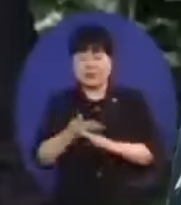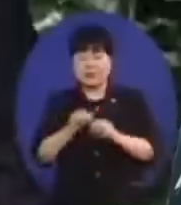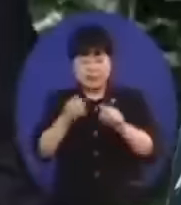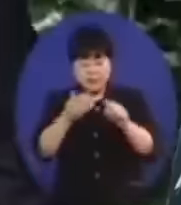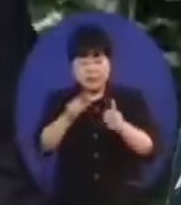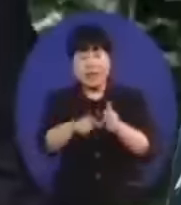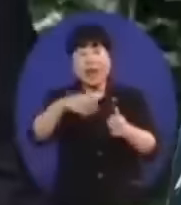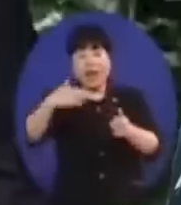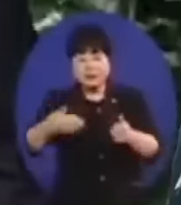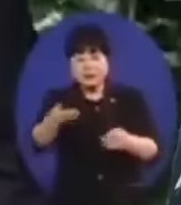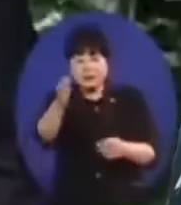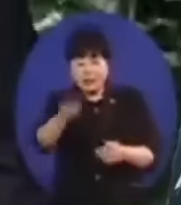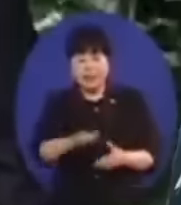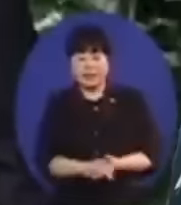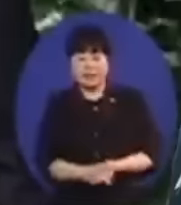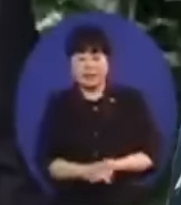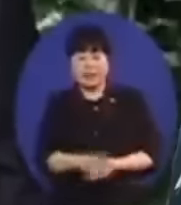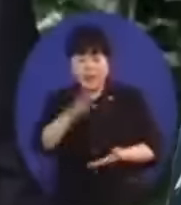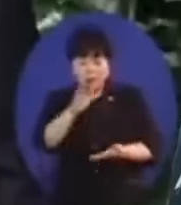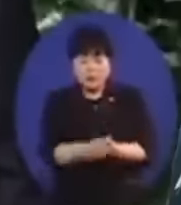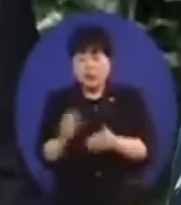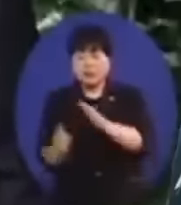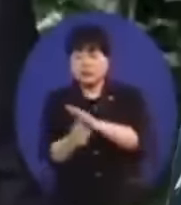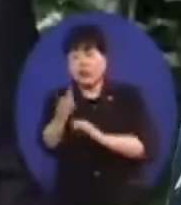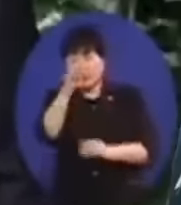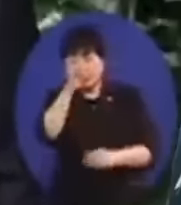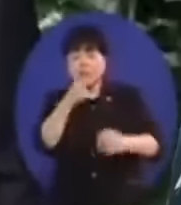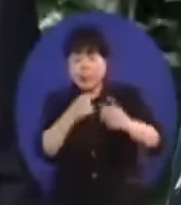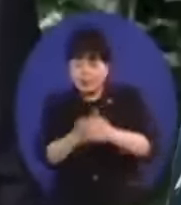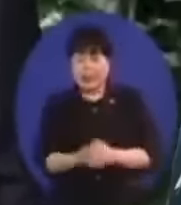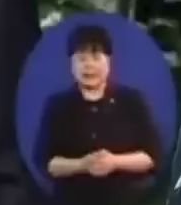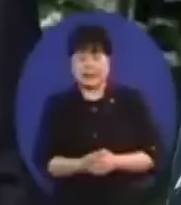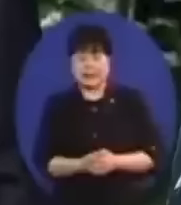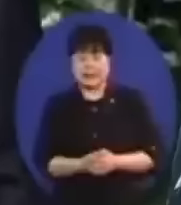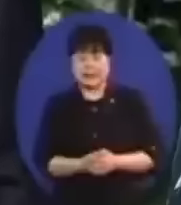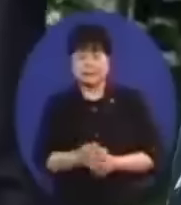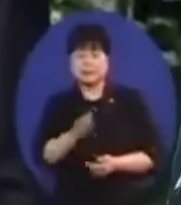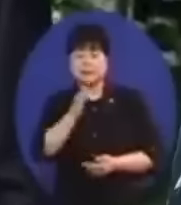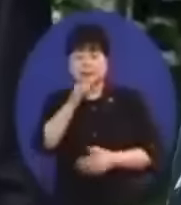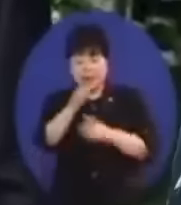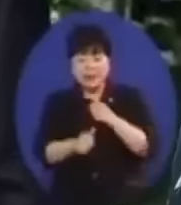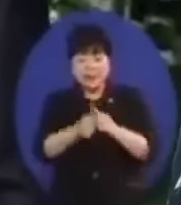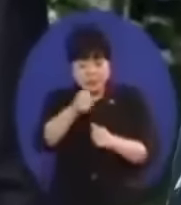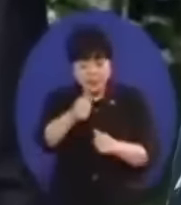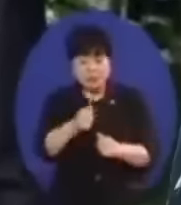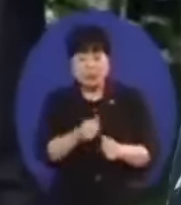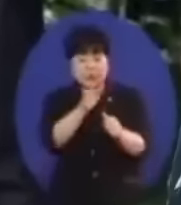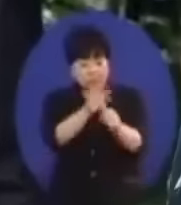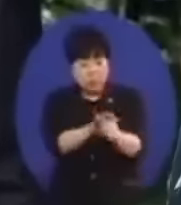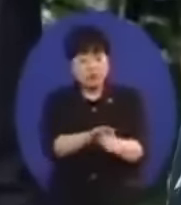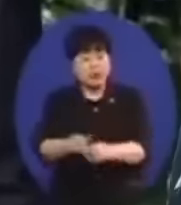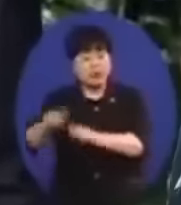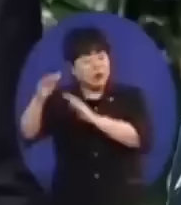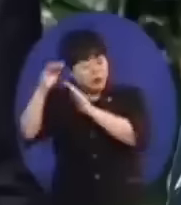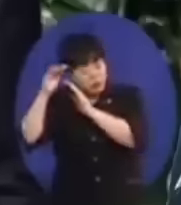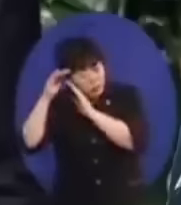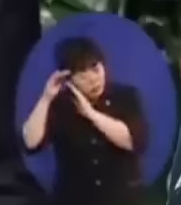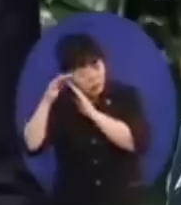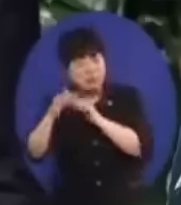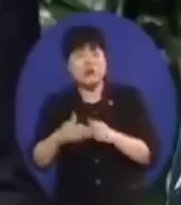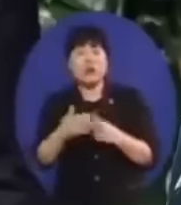이방인의 때가 아니라도 뜨거운 소원을 가지고 있으면 하나님이 귀를 기울여 주시는